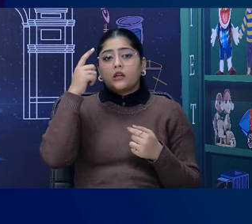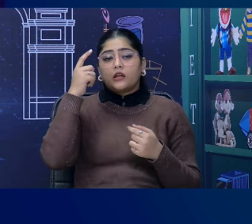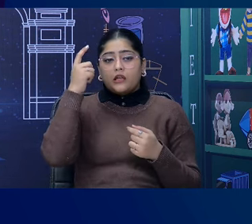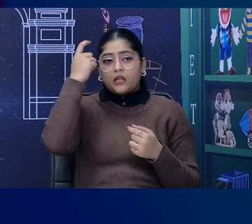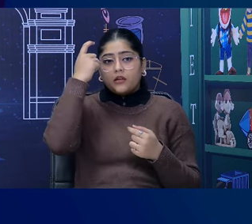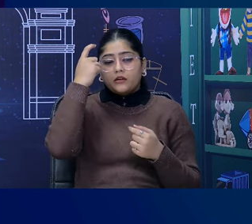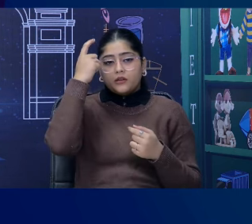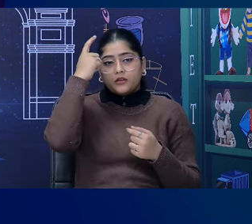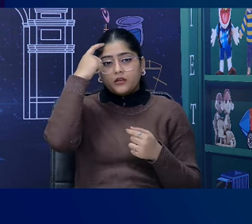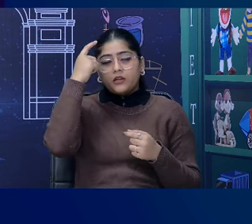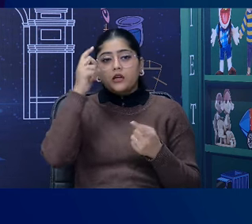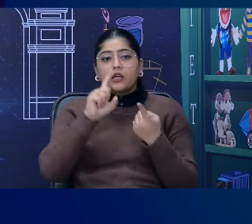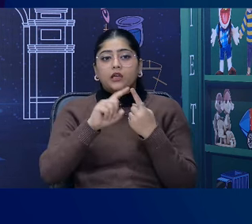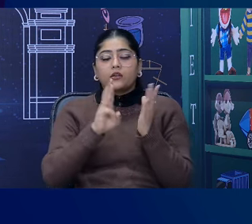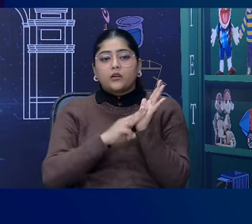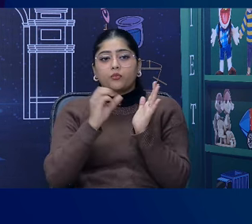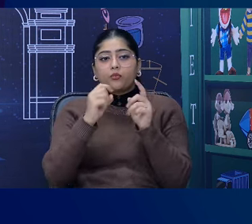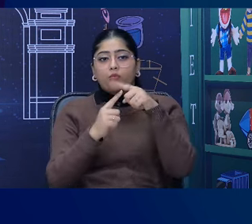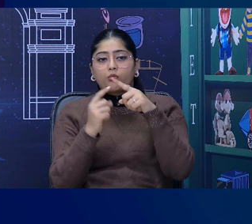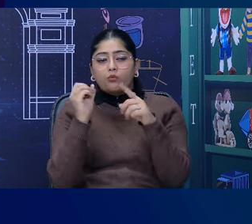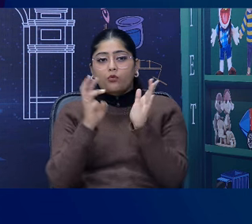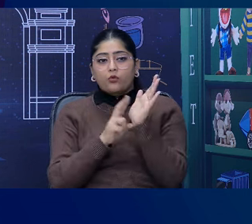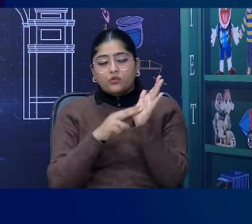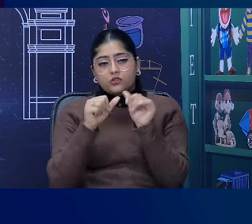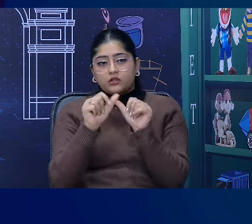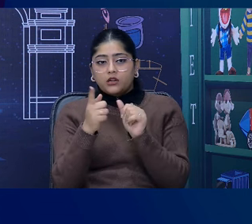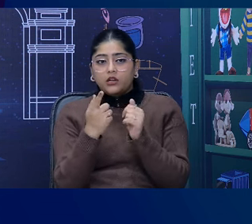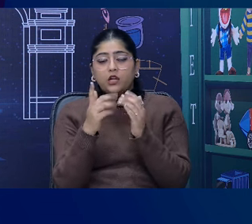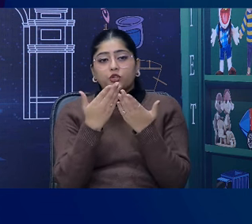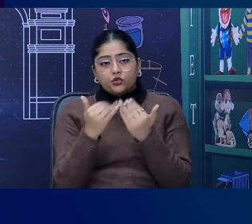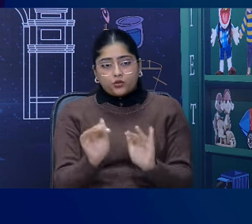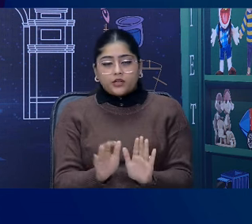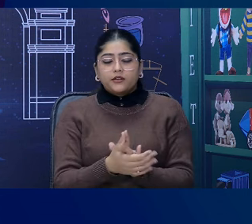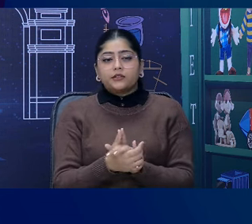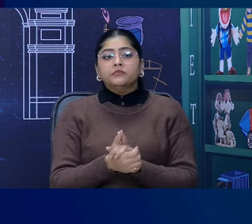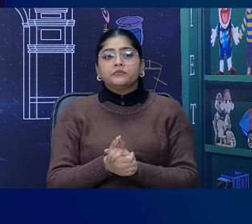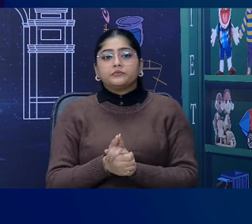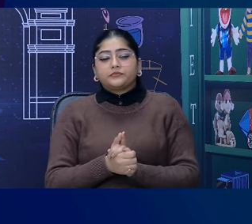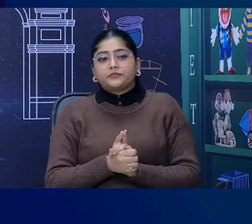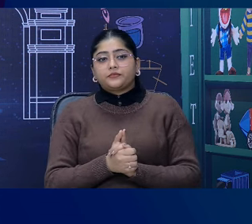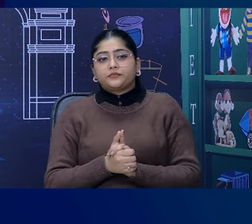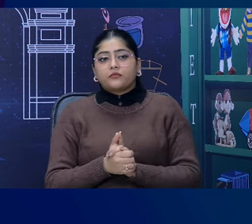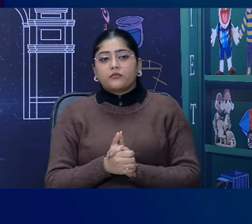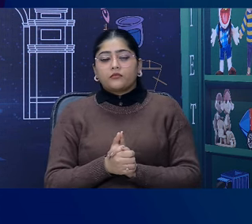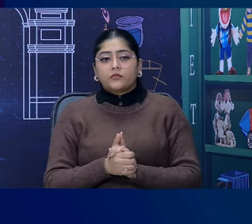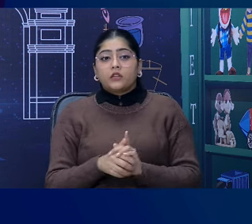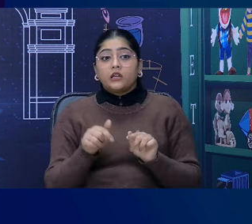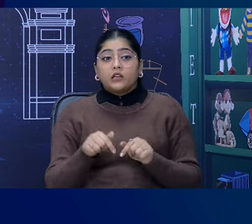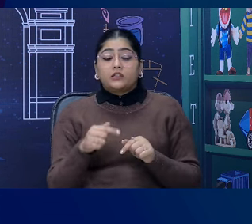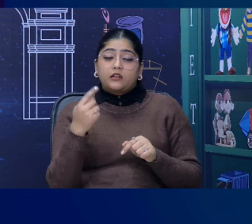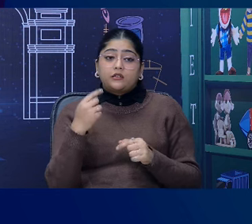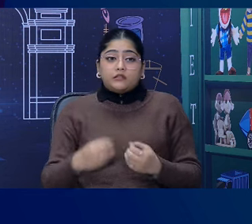हेल्थ की बात कर रहे हैं जैसे आपने भी बिगिन किया कि मेंटल हेल्थ पे बहुत इफेक्ट हो रहा है तो इमोशनल जो इफेक्ट है वो सबसे ज्यादा